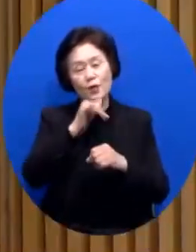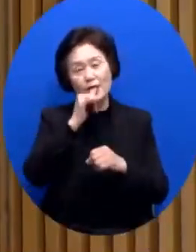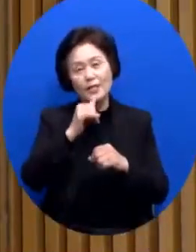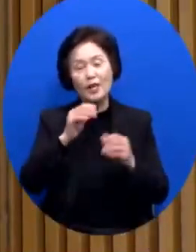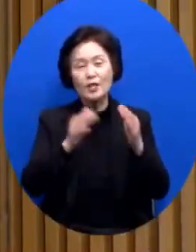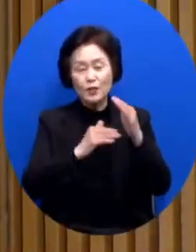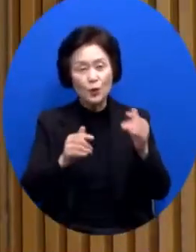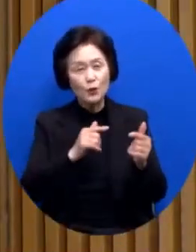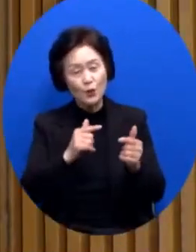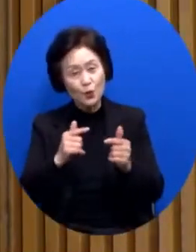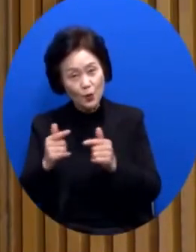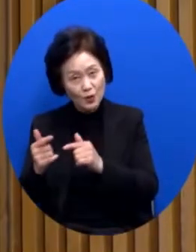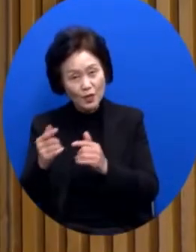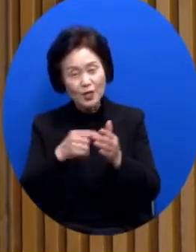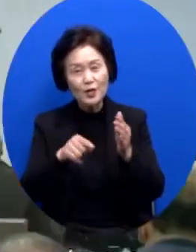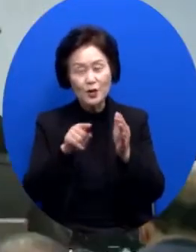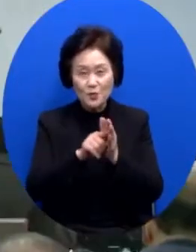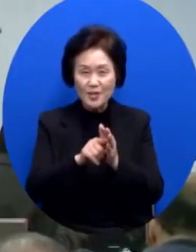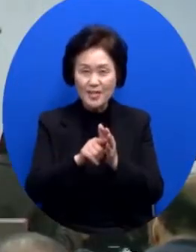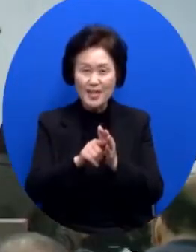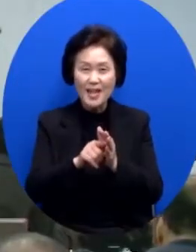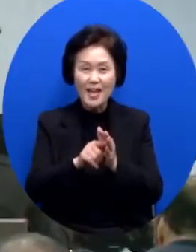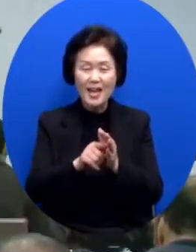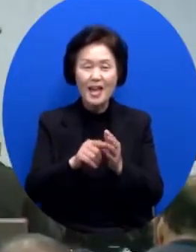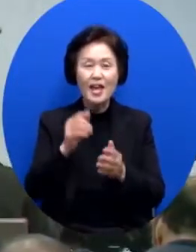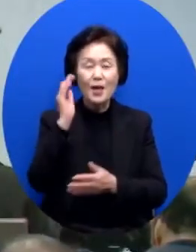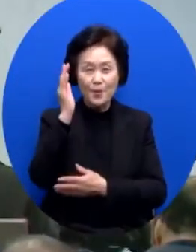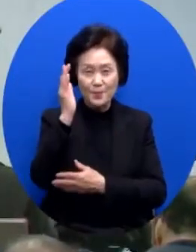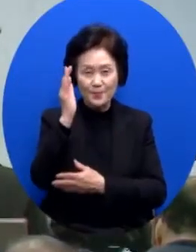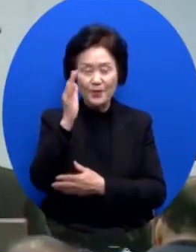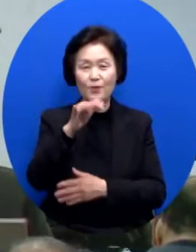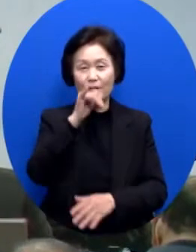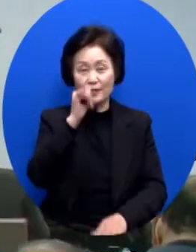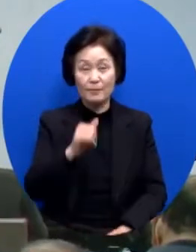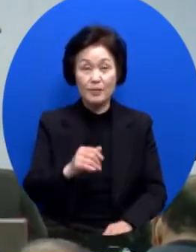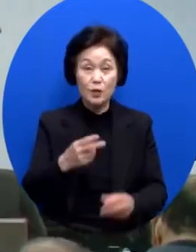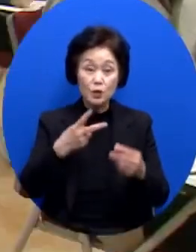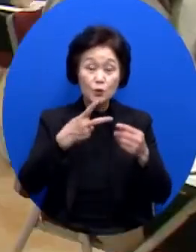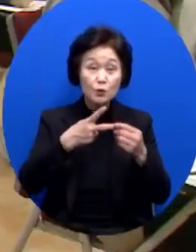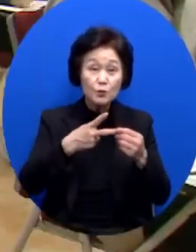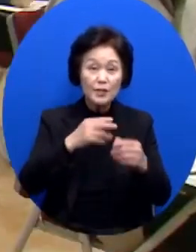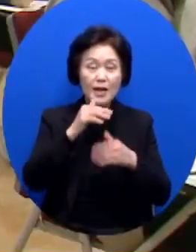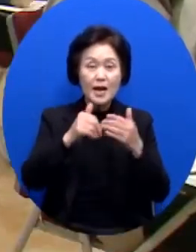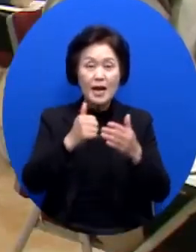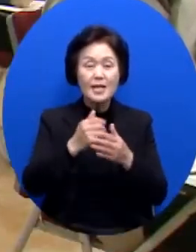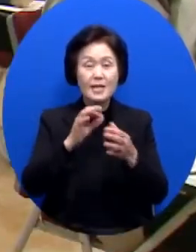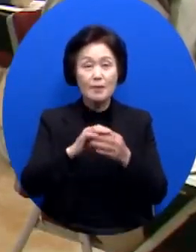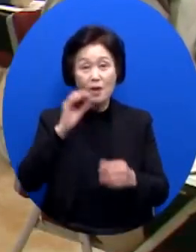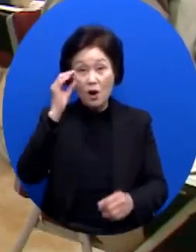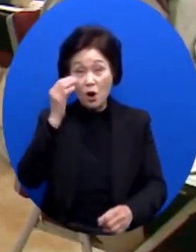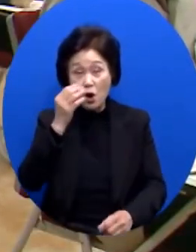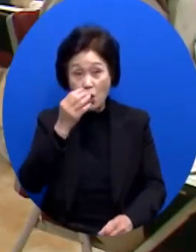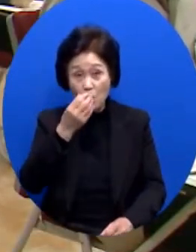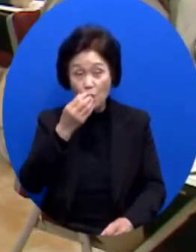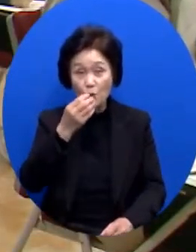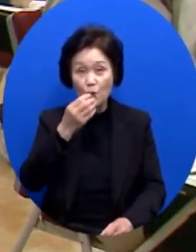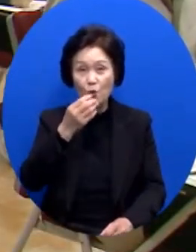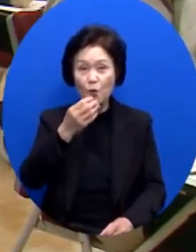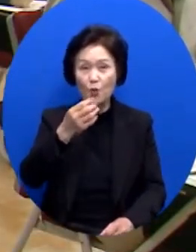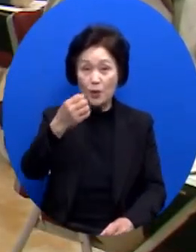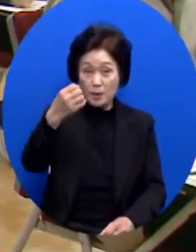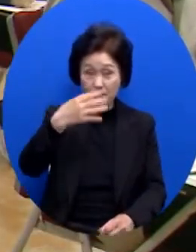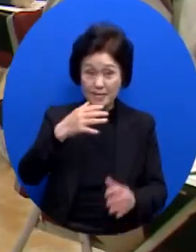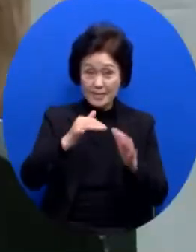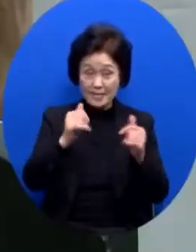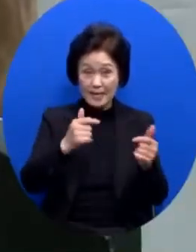자극하는 그 일을 하고 있습니다 어 두 번째는 파다 님의 그룹이 비친 사람들이 하나님의 그룹을 반사 않은 사역의